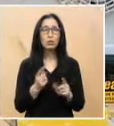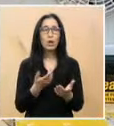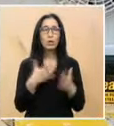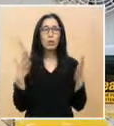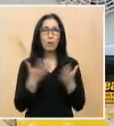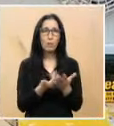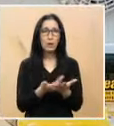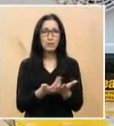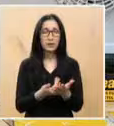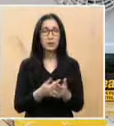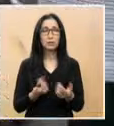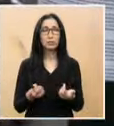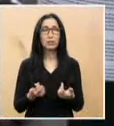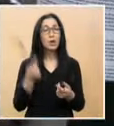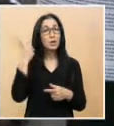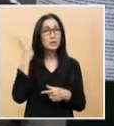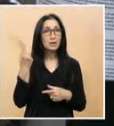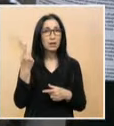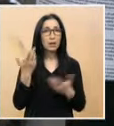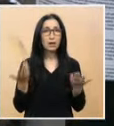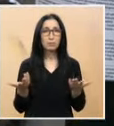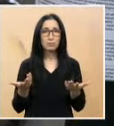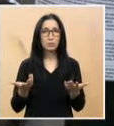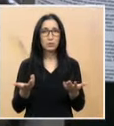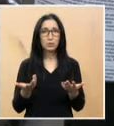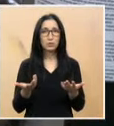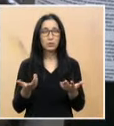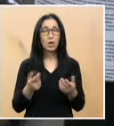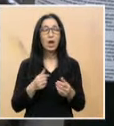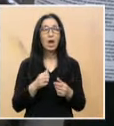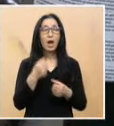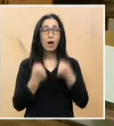на предизвикателствата на времето, нещо повече. Знаем, че